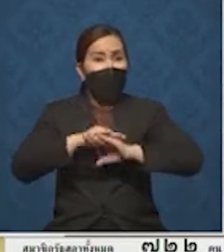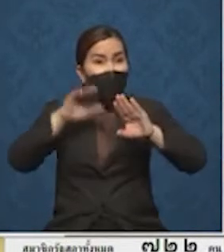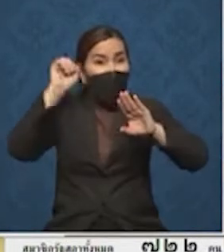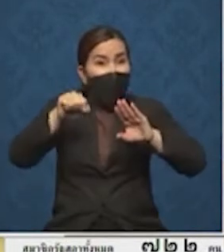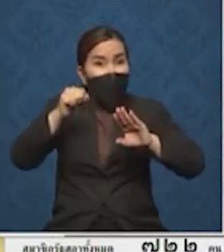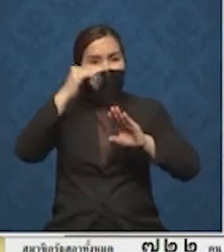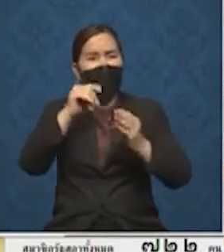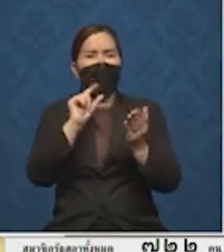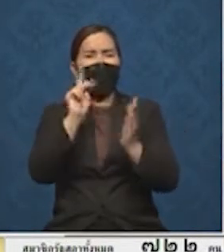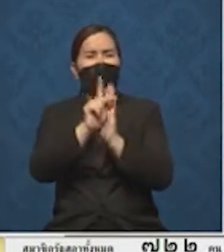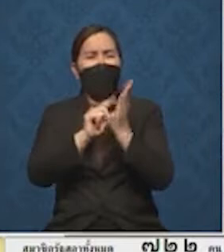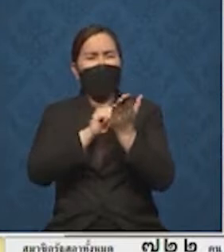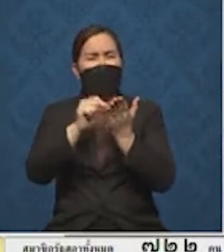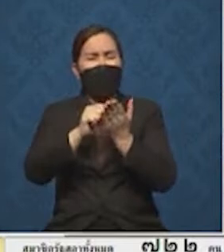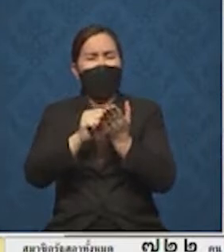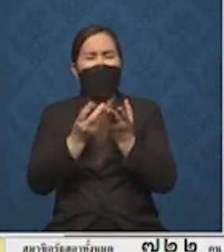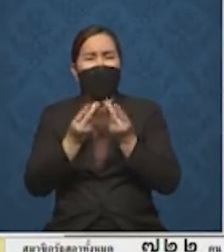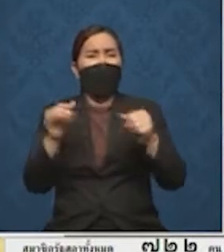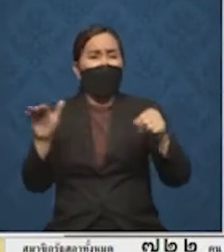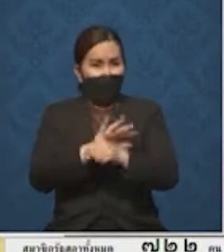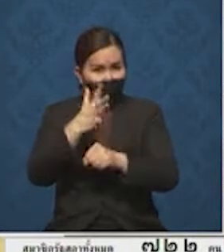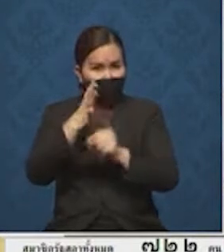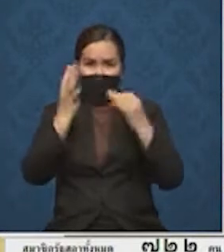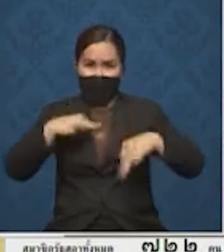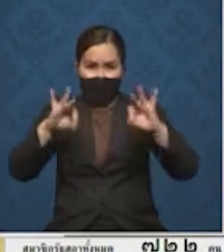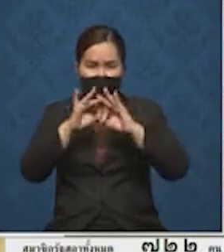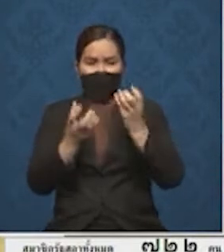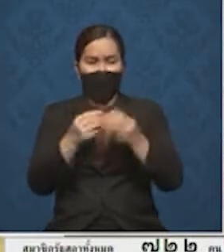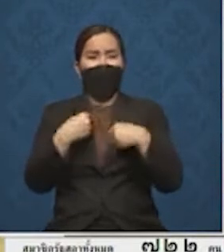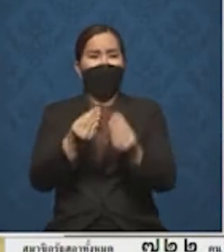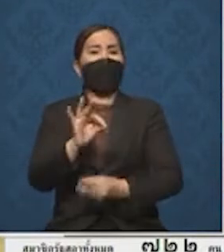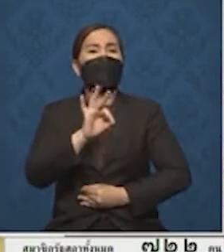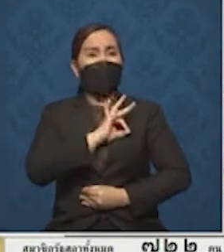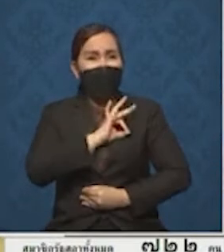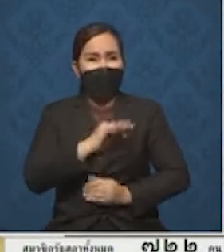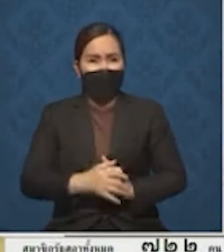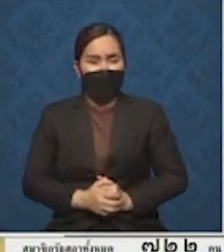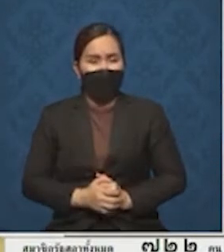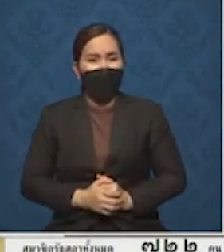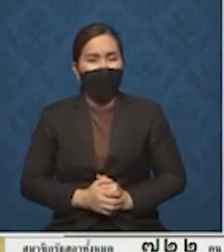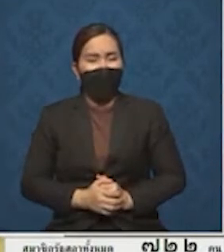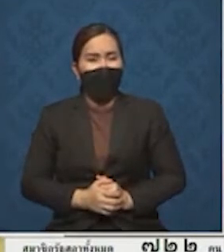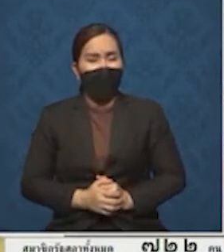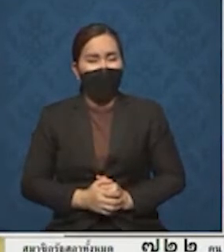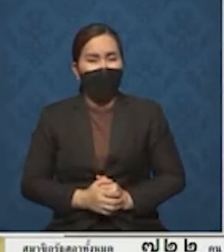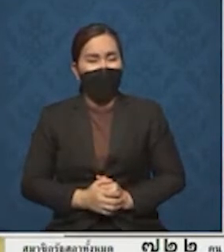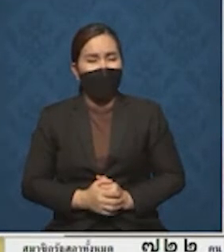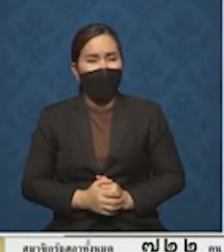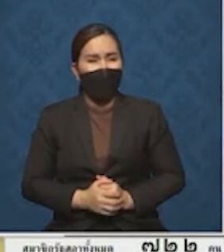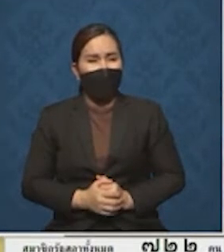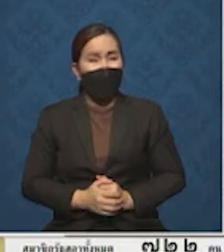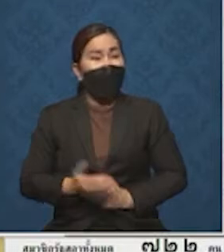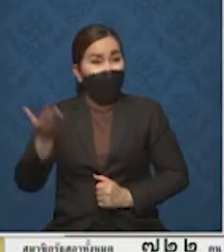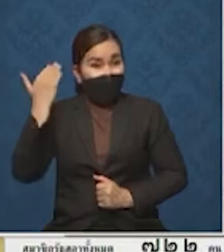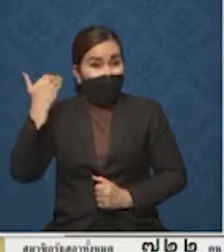กฎหมายไม่รอบครอบ ท่านต้องให้ฟเป็ทำกับสมาชิด้วยวันนี้ถามวาคราที่แล้มี primary vote